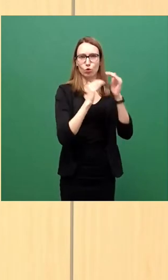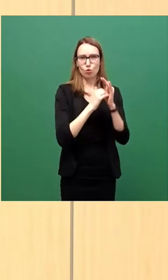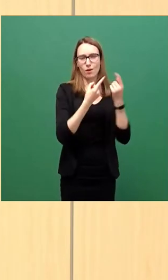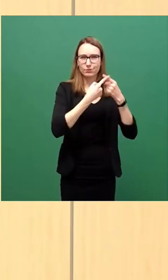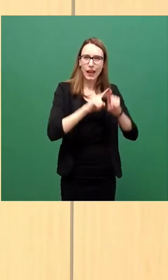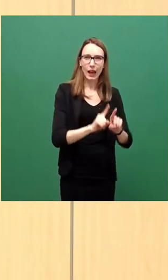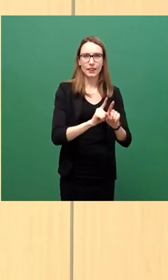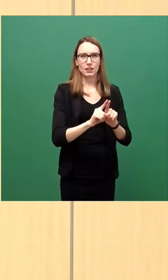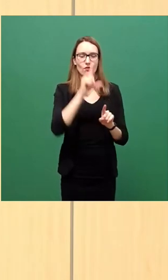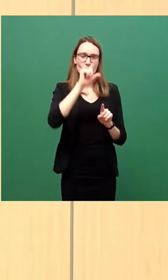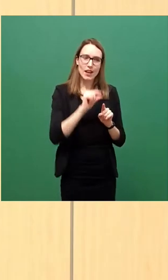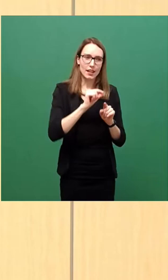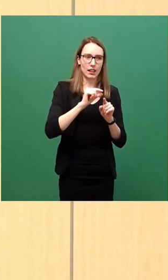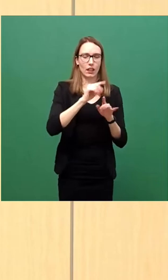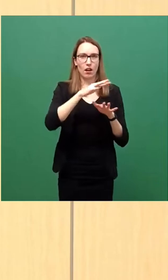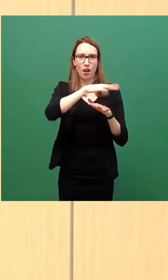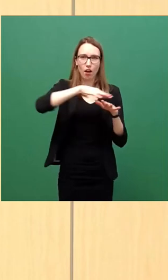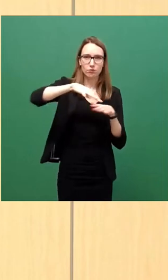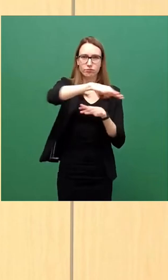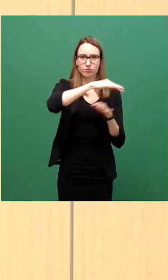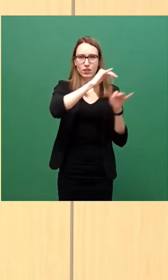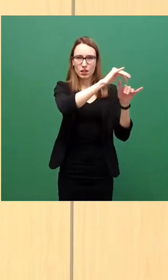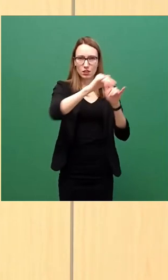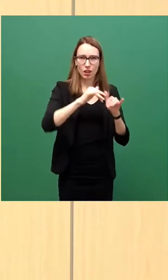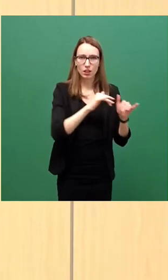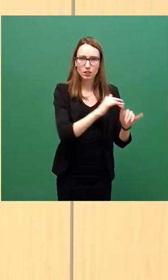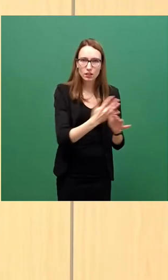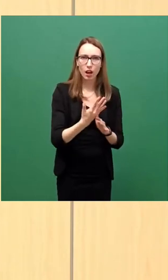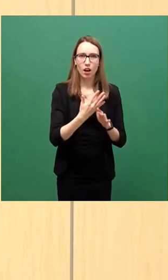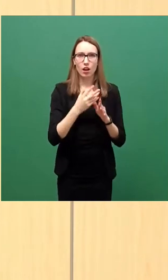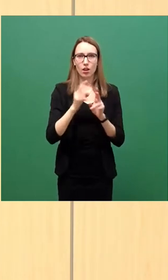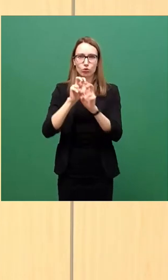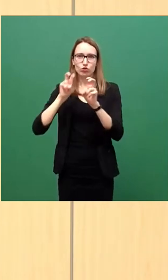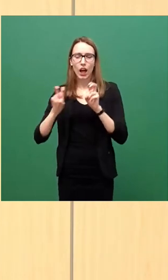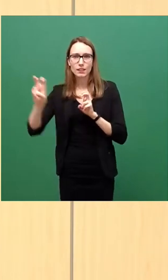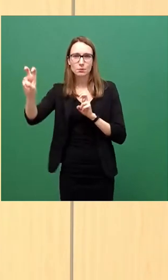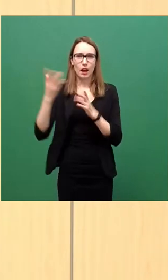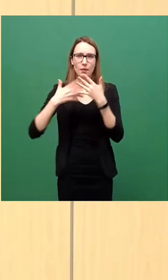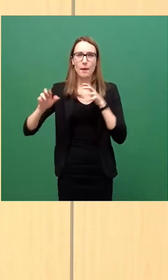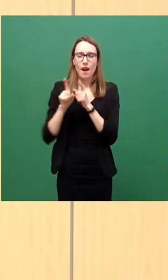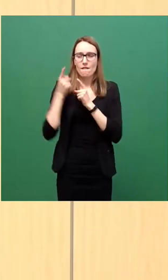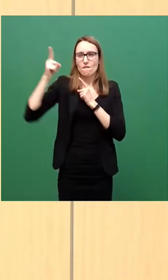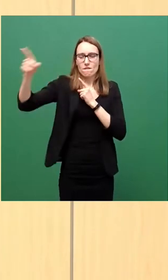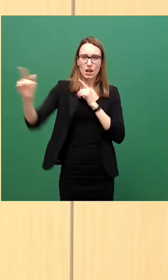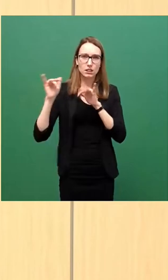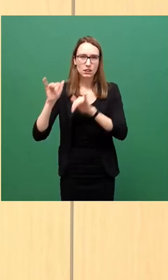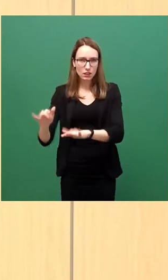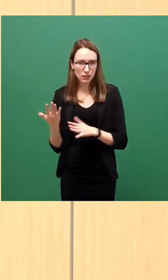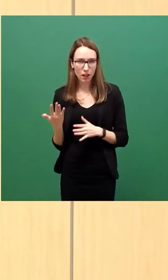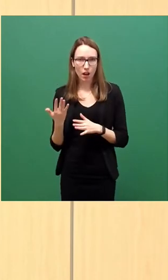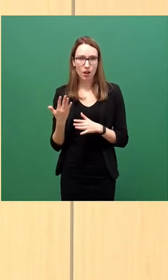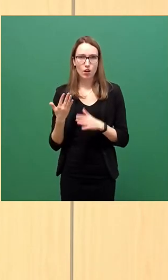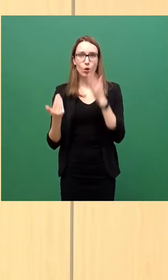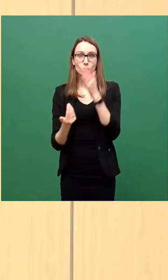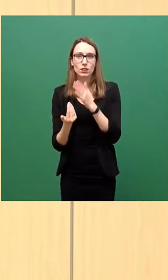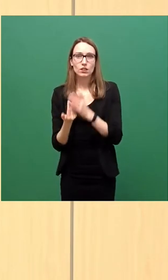dicht besiedelt, es ist noch weiter entfernt von Straßenbahnlinien oder Buslinien. Und ich glaube, dass zum Beispiel gerade die Dresdner Neustadt mit